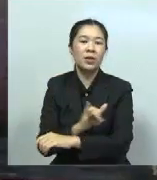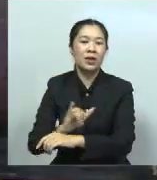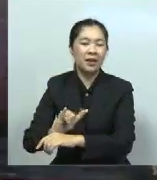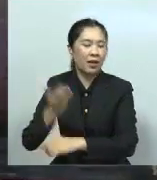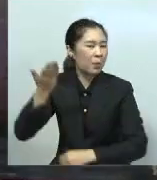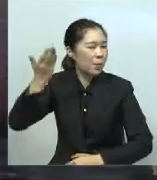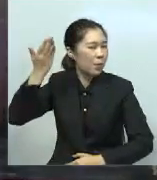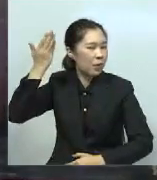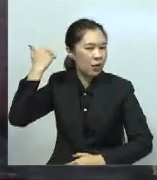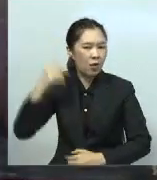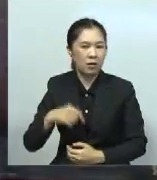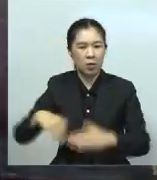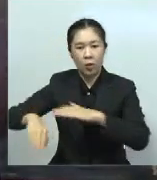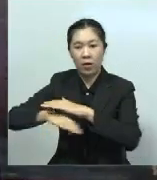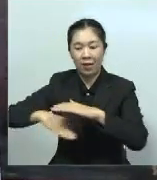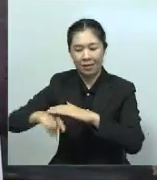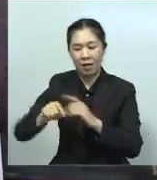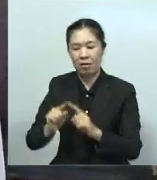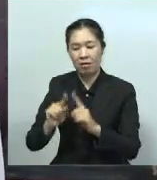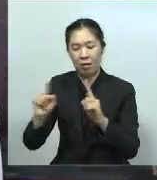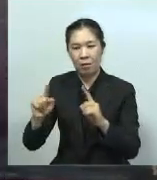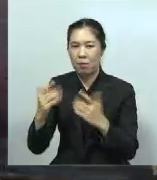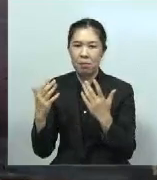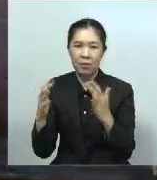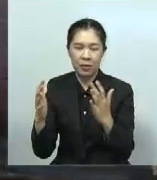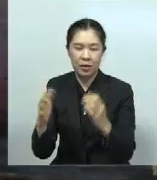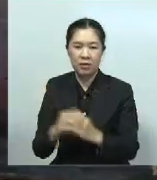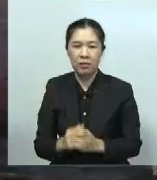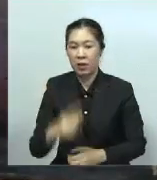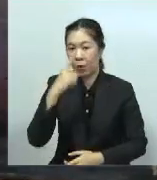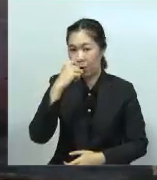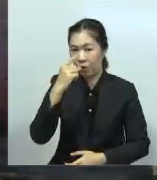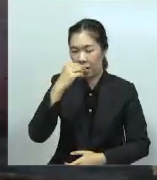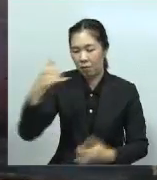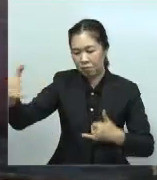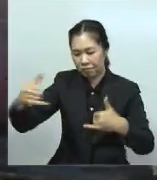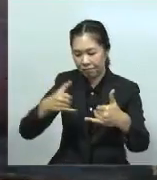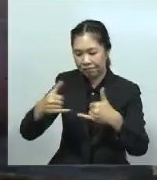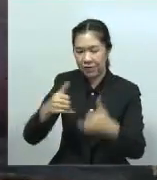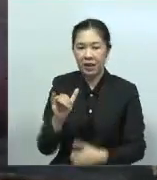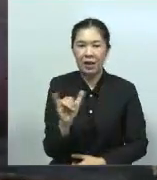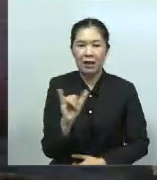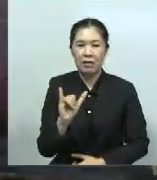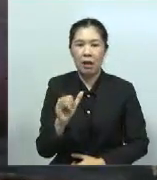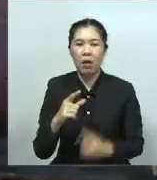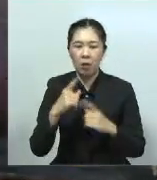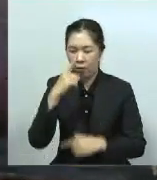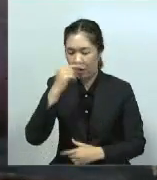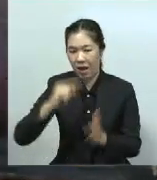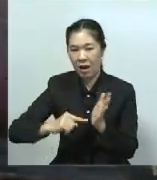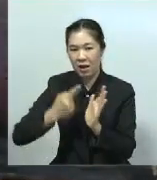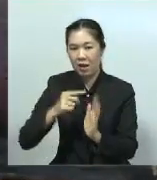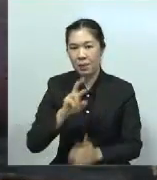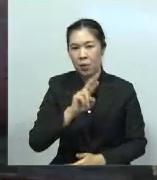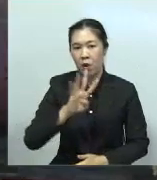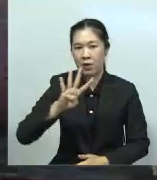ก็ย้อนกลับไปแต่หลักฐานตอนนั้นมันไม่มีถูกไหมคะฝรั่งยังไม่เข้ามาฝรั่งเนี่ยเข้ามาในสมัยรัชกาลที่4แล้วก็เอาเทค